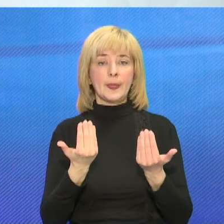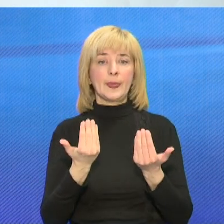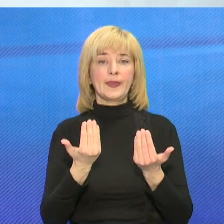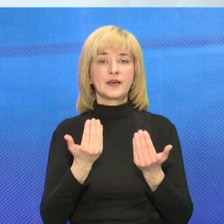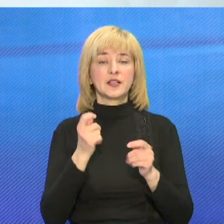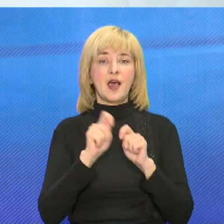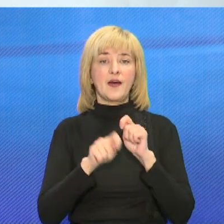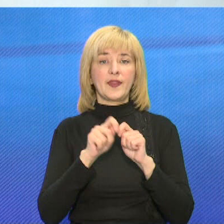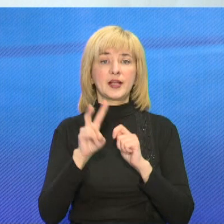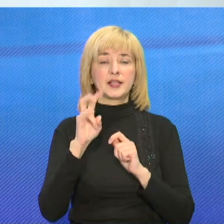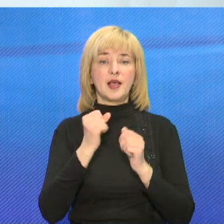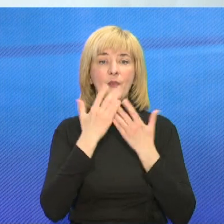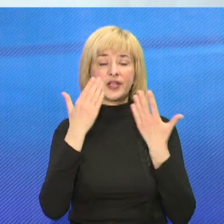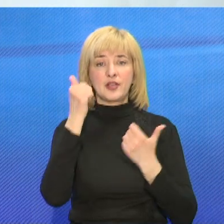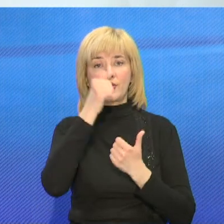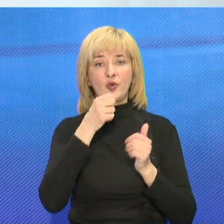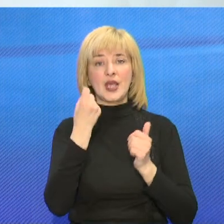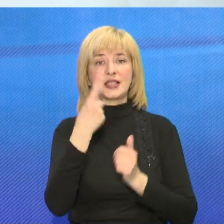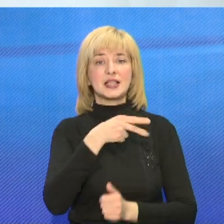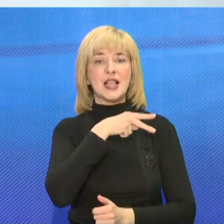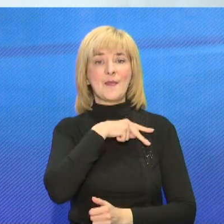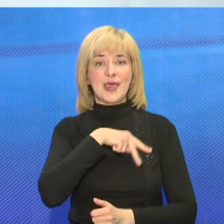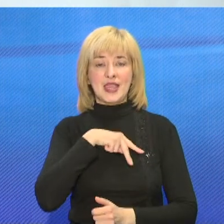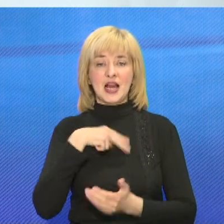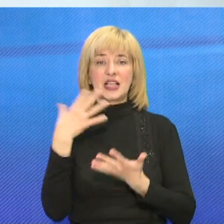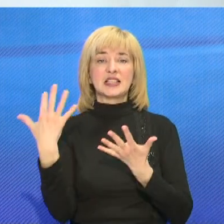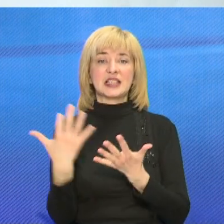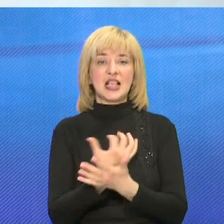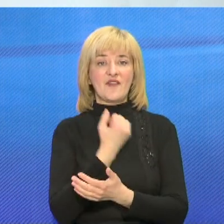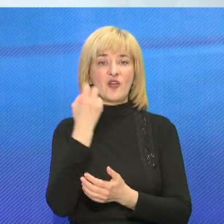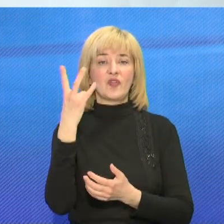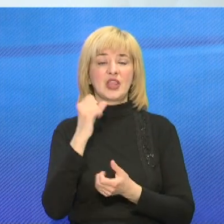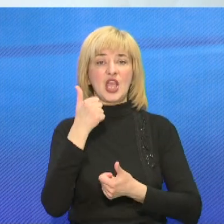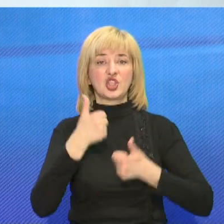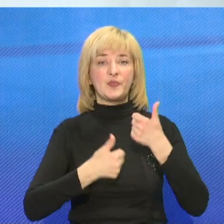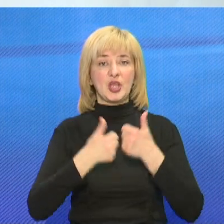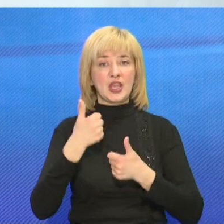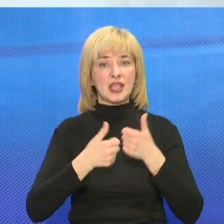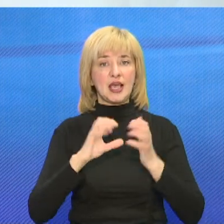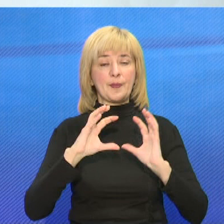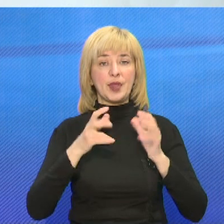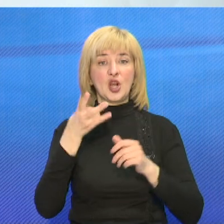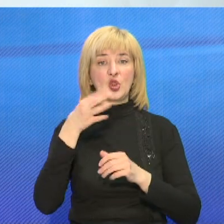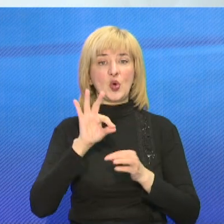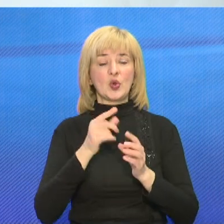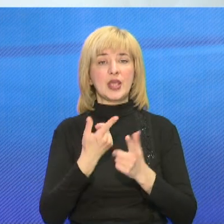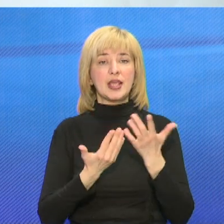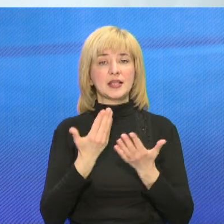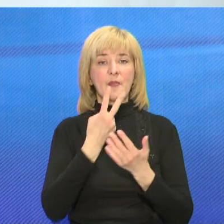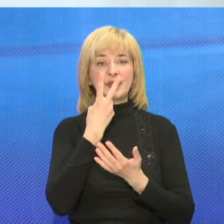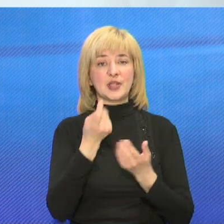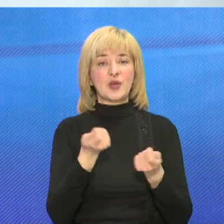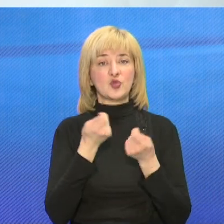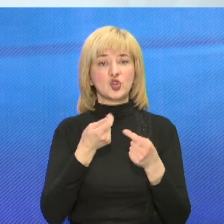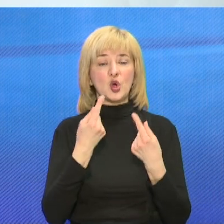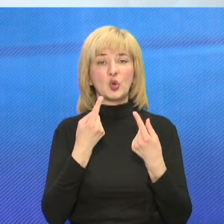год 11 медалей завоевано на чемпионатах мира. Но если посмотреть немножко глубже,